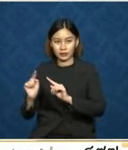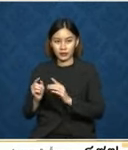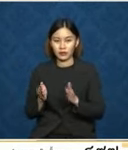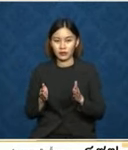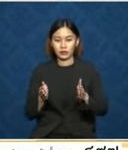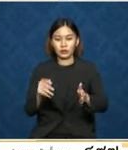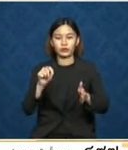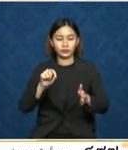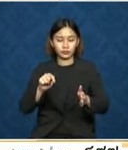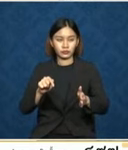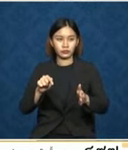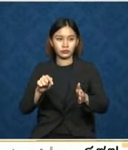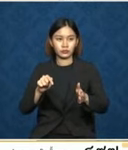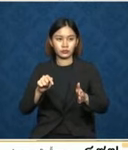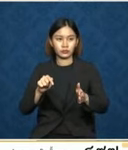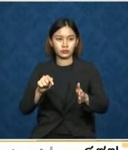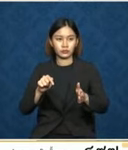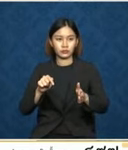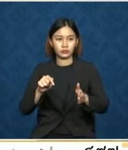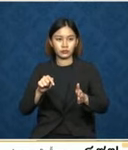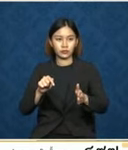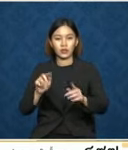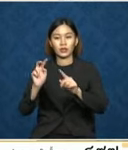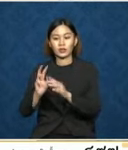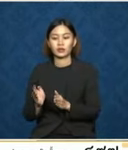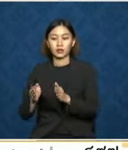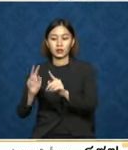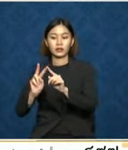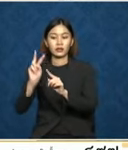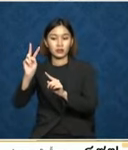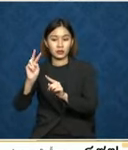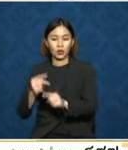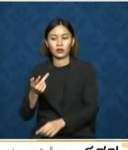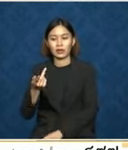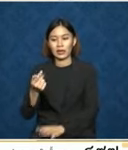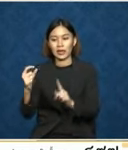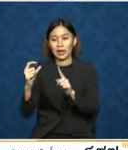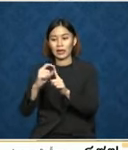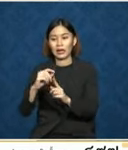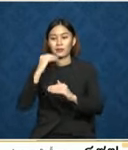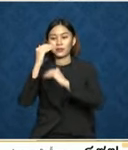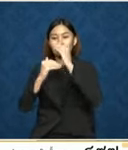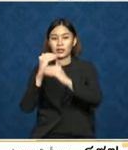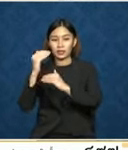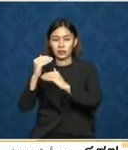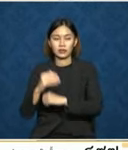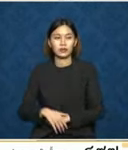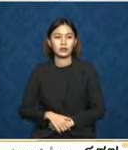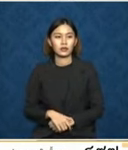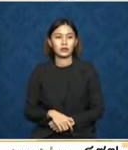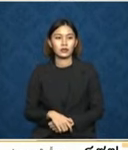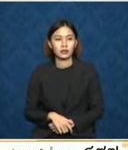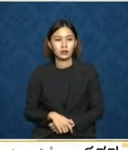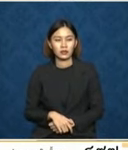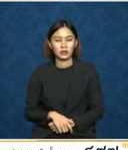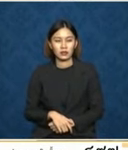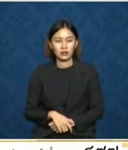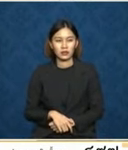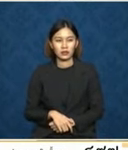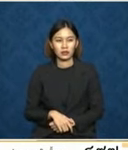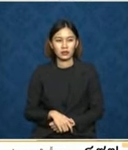สมประสงค์บ้านห้วยเวงงามเส้นที่ 2ก็ถนนสายบ้านคำเจริญโนนม่วงนะคะหน่วย